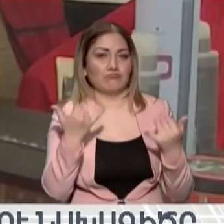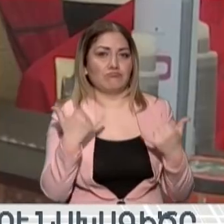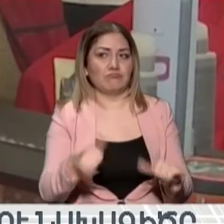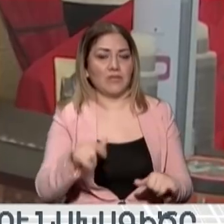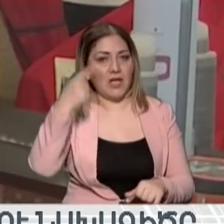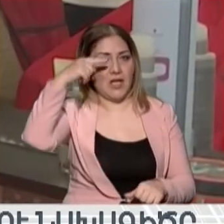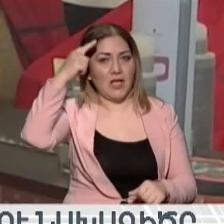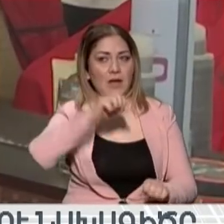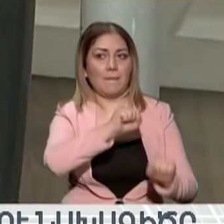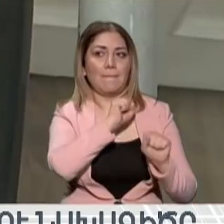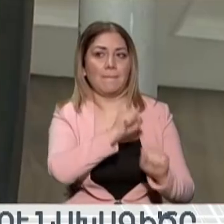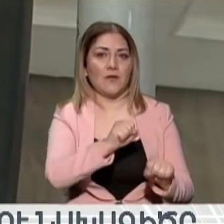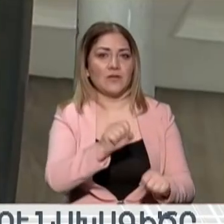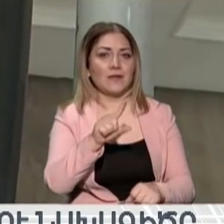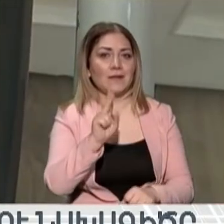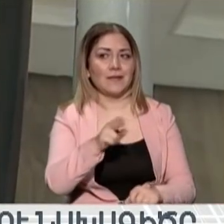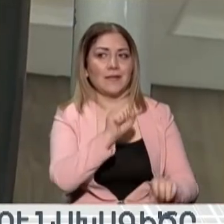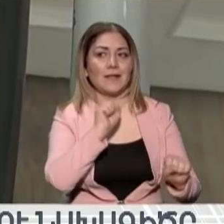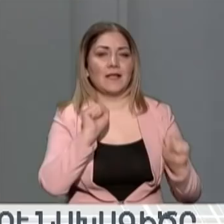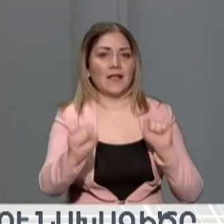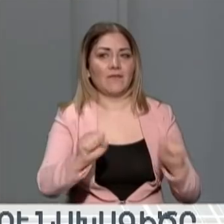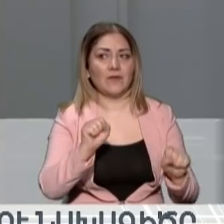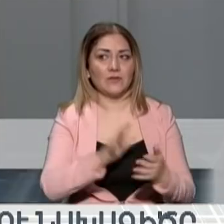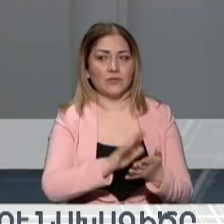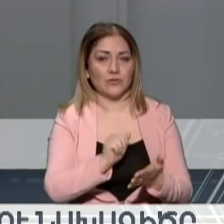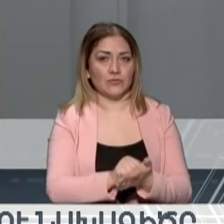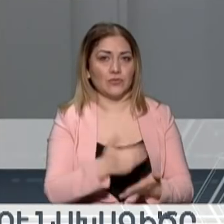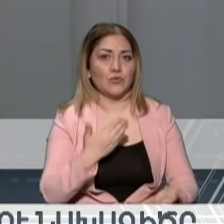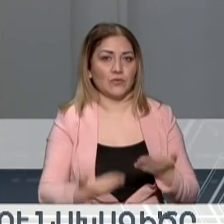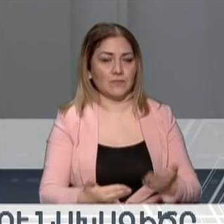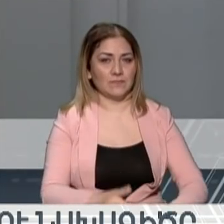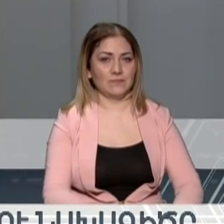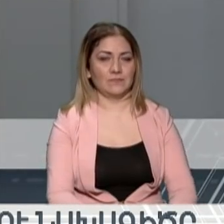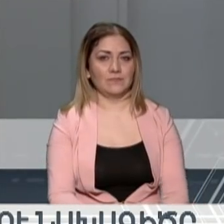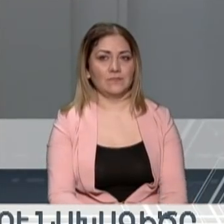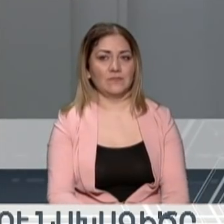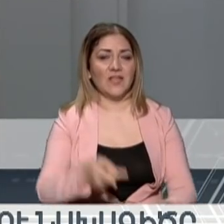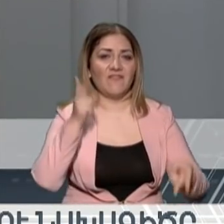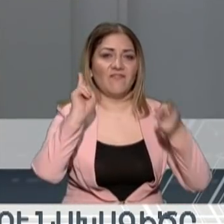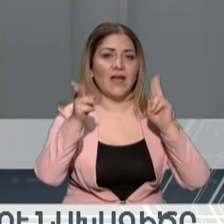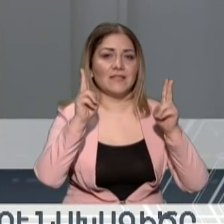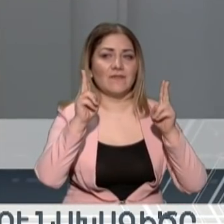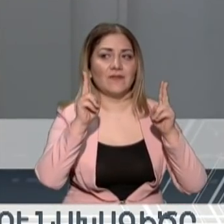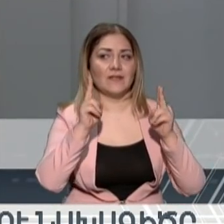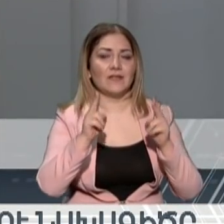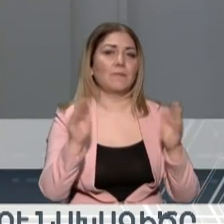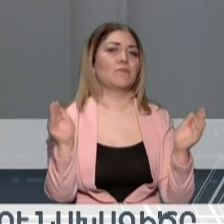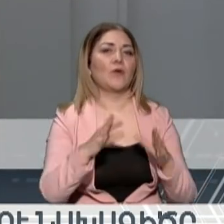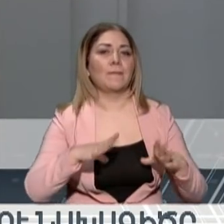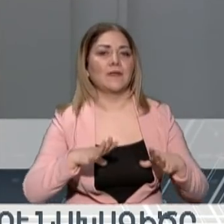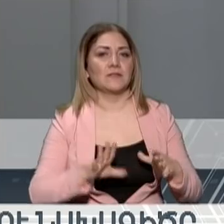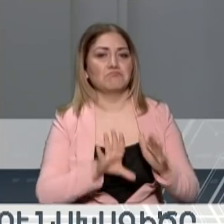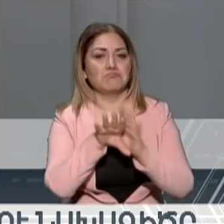զարմացած է հարկատուների պաշտպանություն ՀԿ-ի ղեկավարը։ Ստացվեց օրինակ Վարշավիների հայտնվեցին միկրոիտակեն